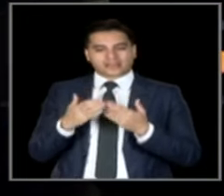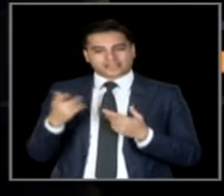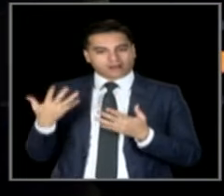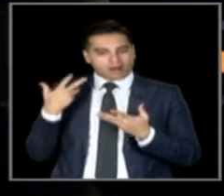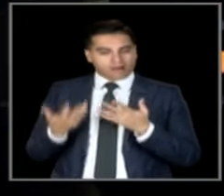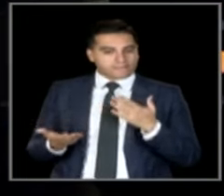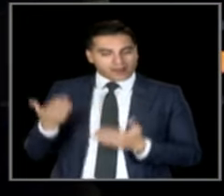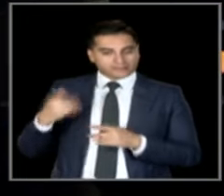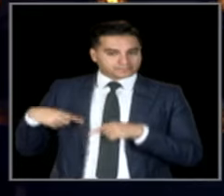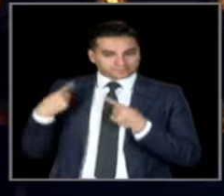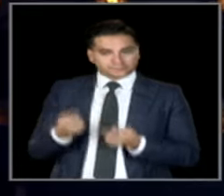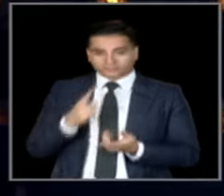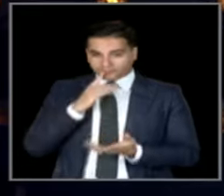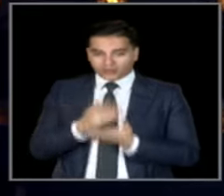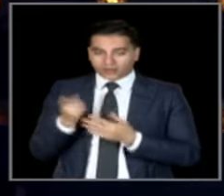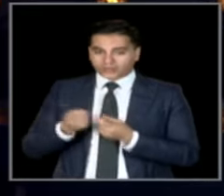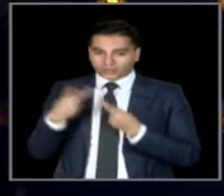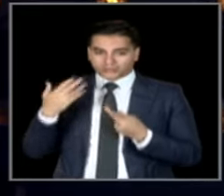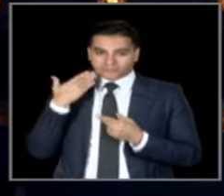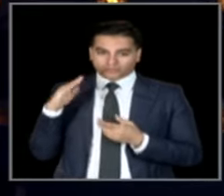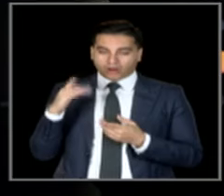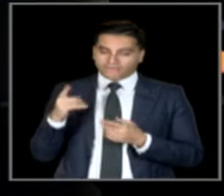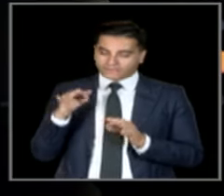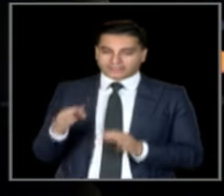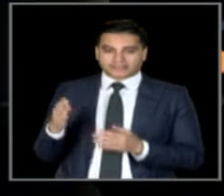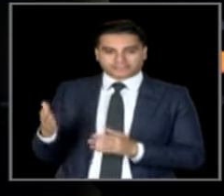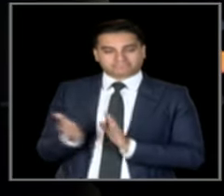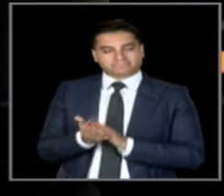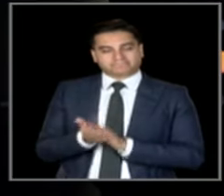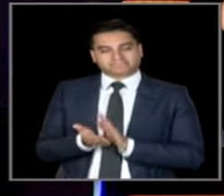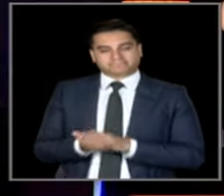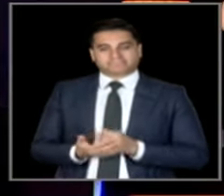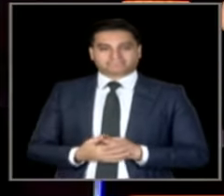المجموعات يعني ودعت البطوله بشرف